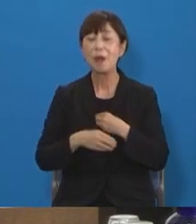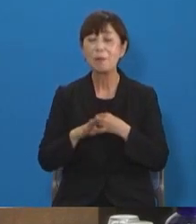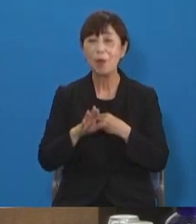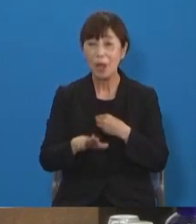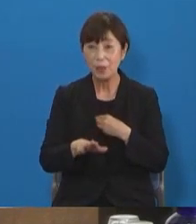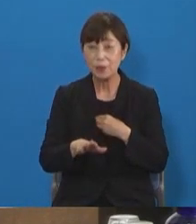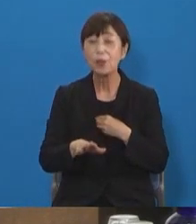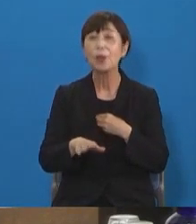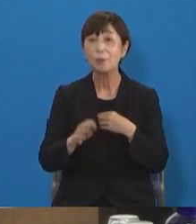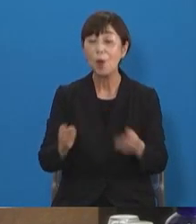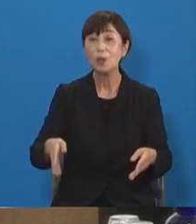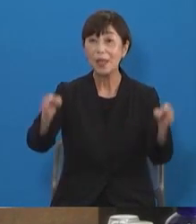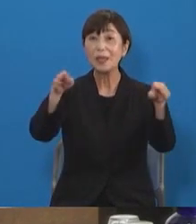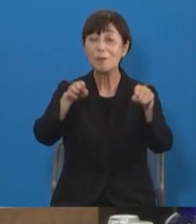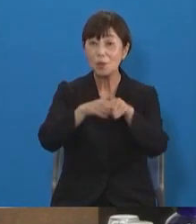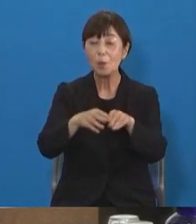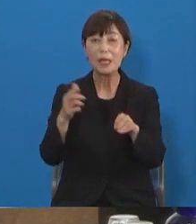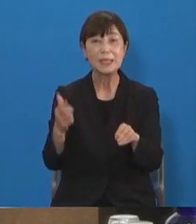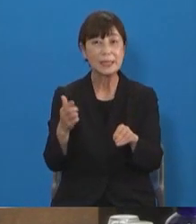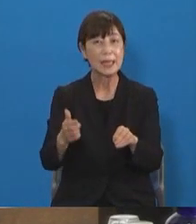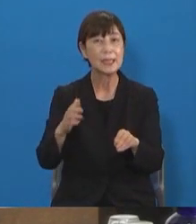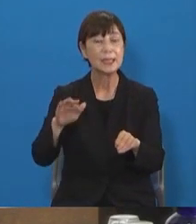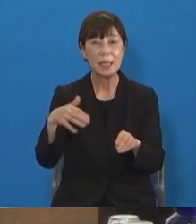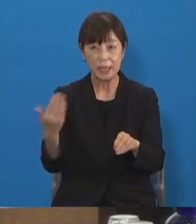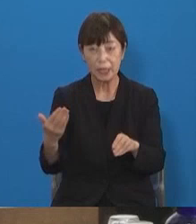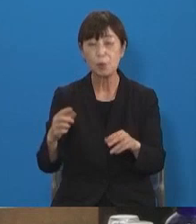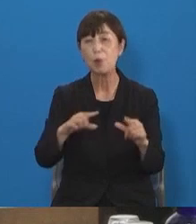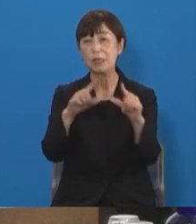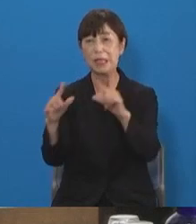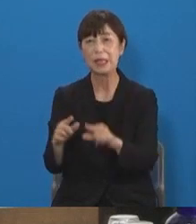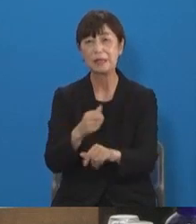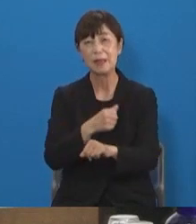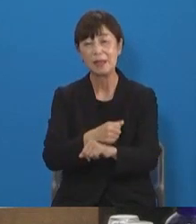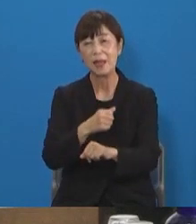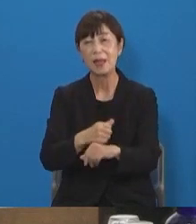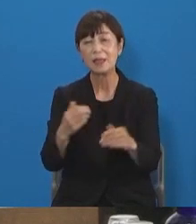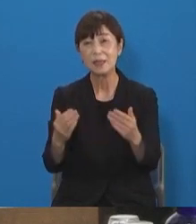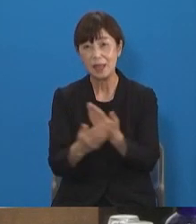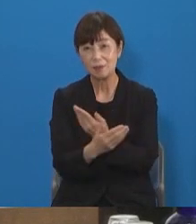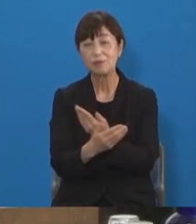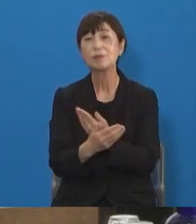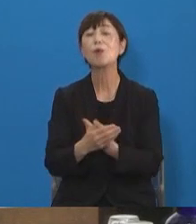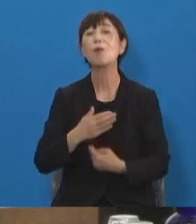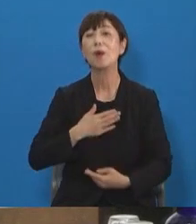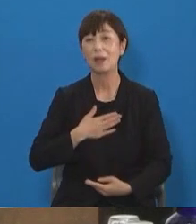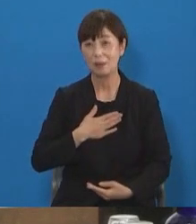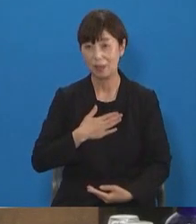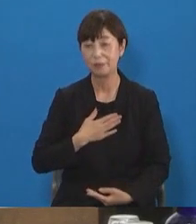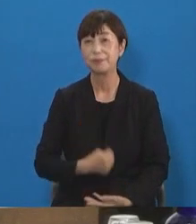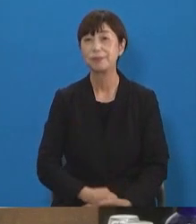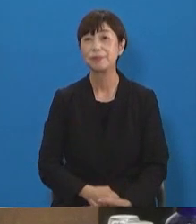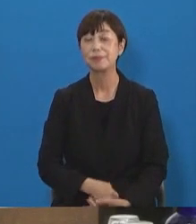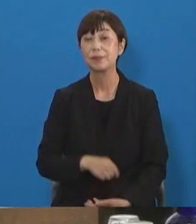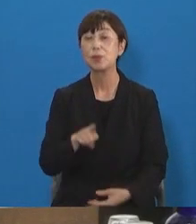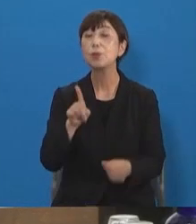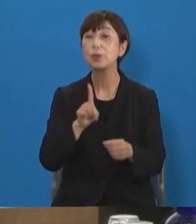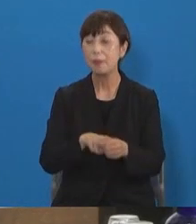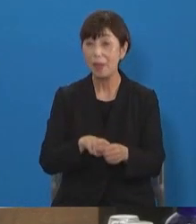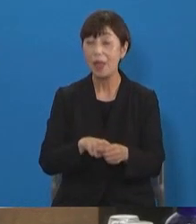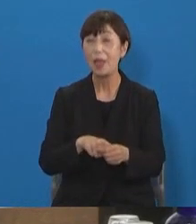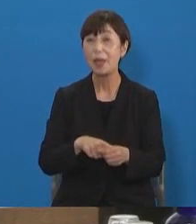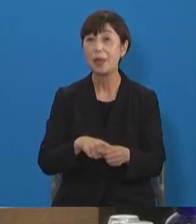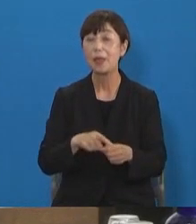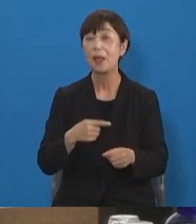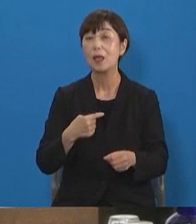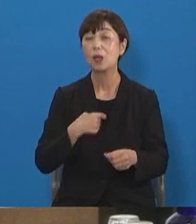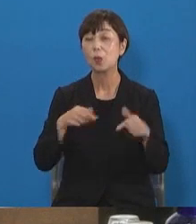損傷は軽微であったとしても在宅での生活が困難となる場合があると認識しております。このため本市ではマンションにお